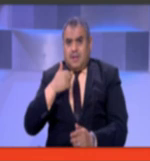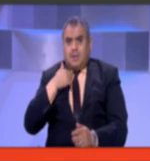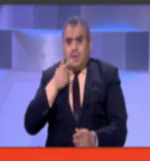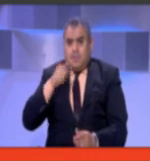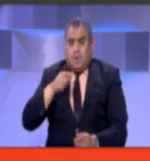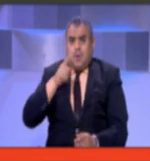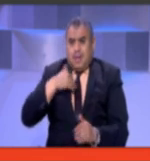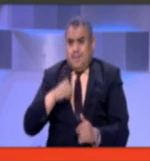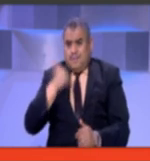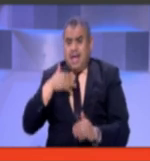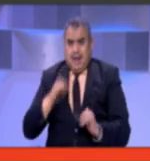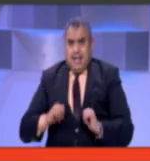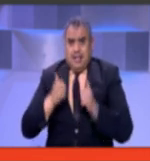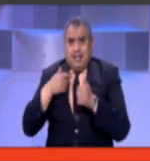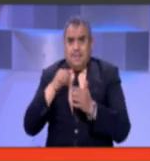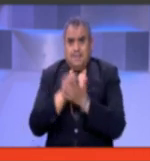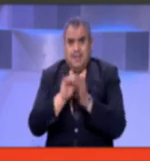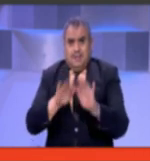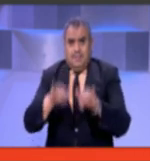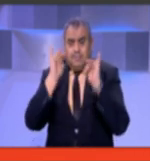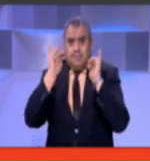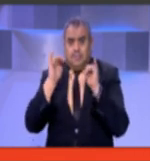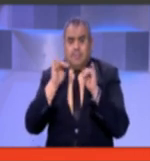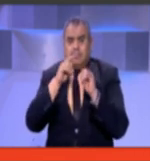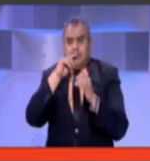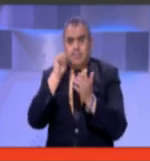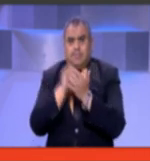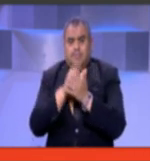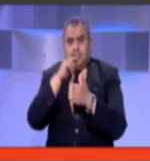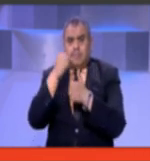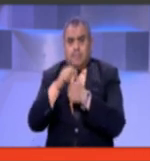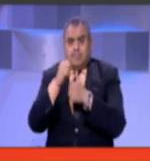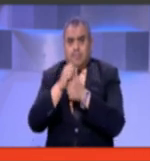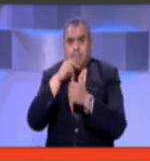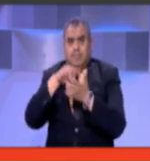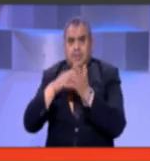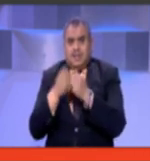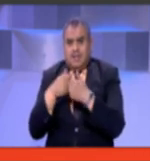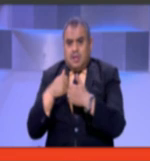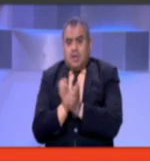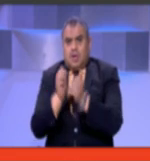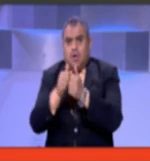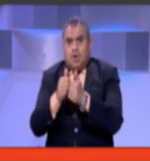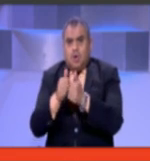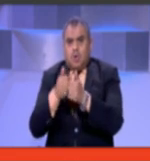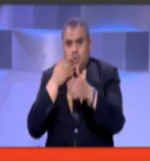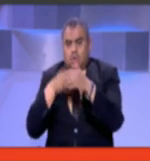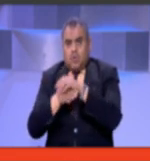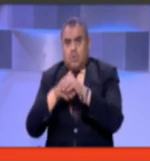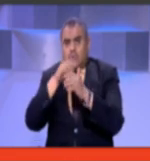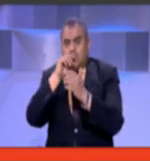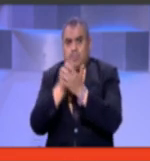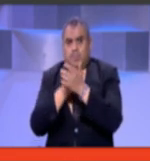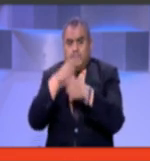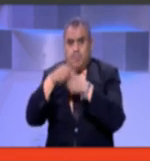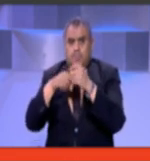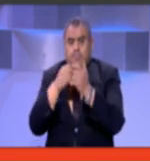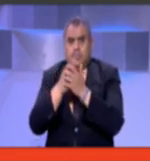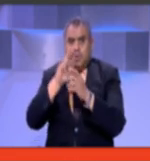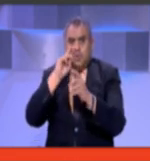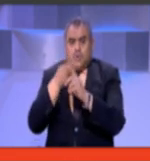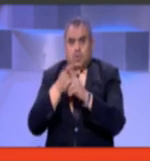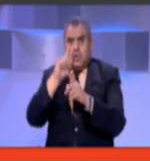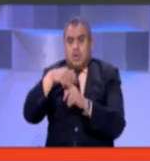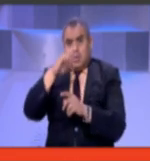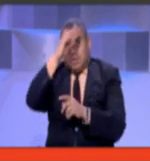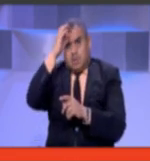بكرة، بيتي سريري قعدتي وسط اهلي، ولكن هم اكيد شايفين حاجه، واكيد